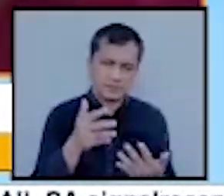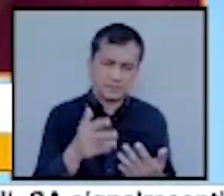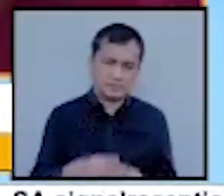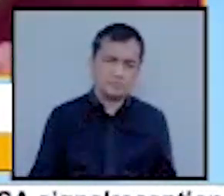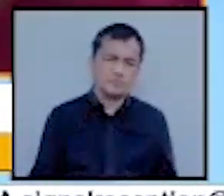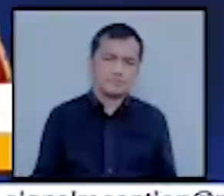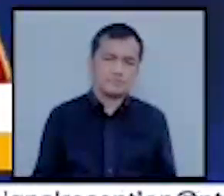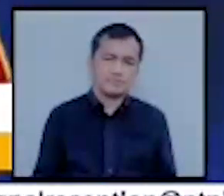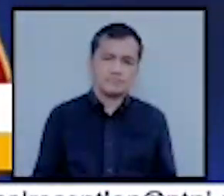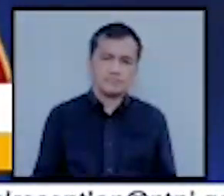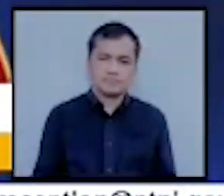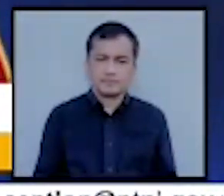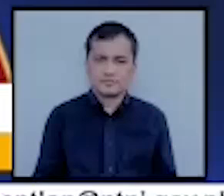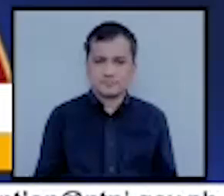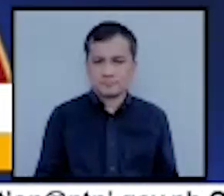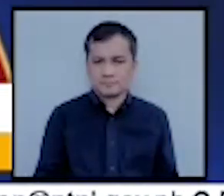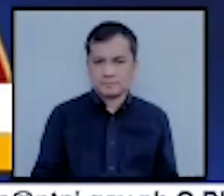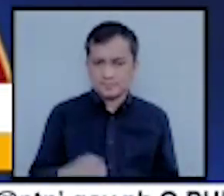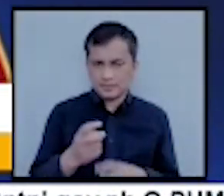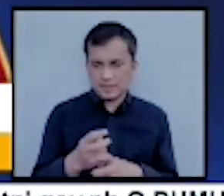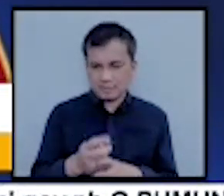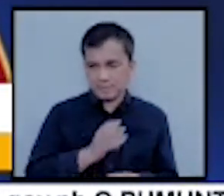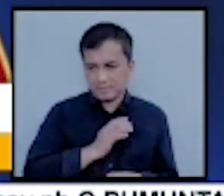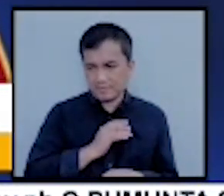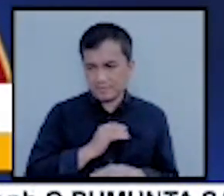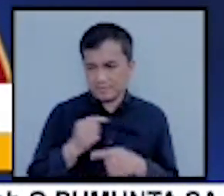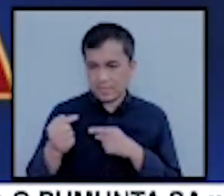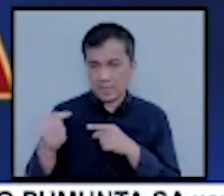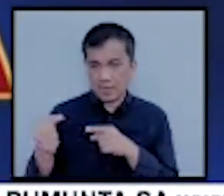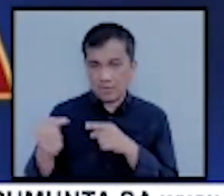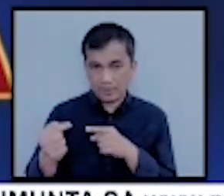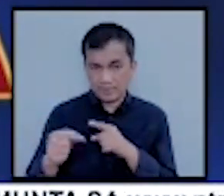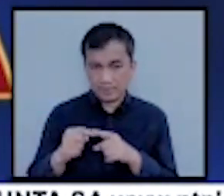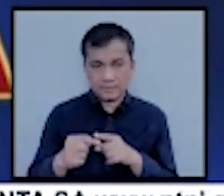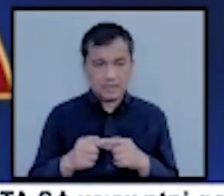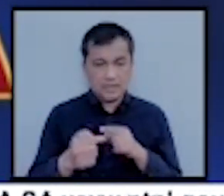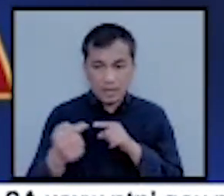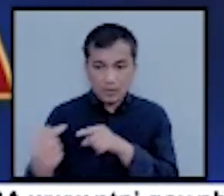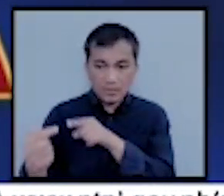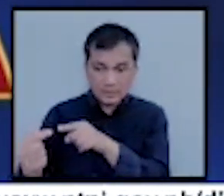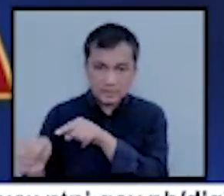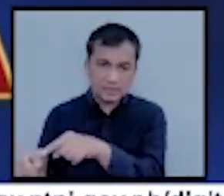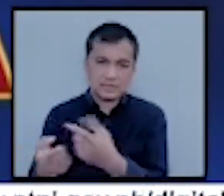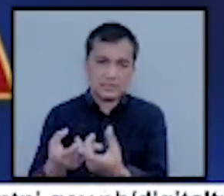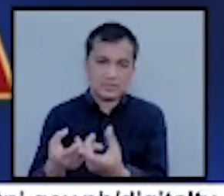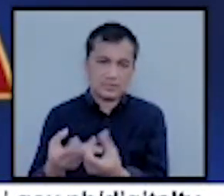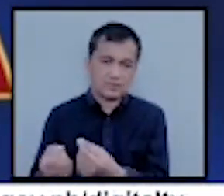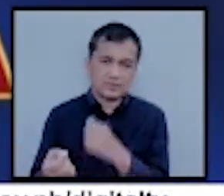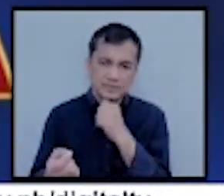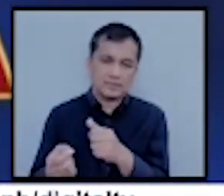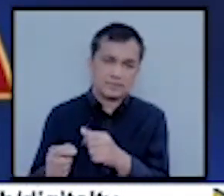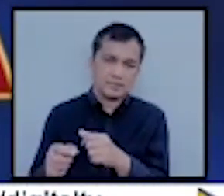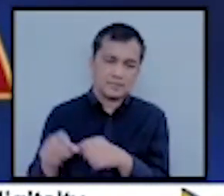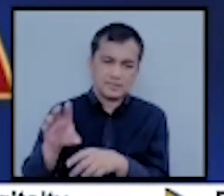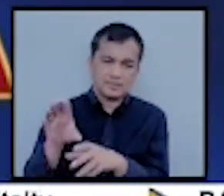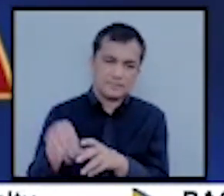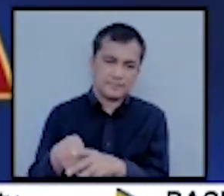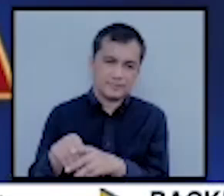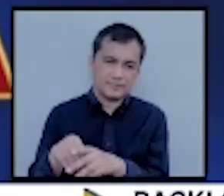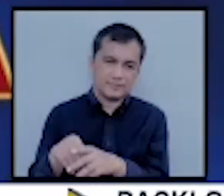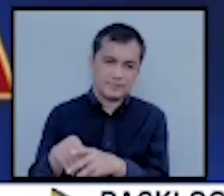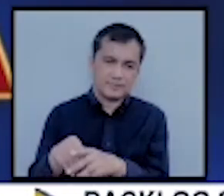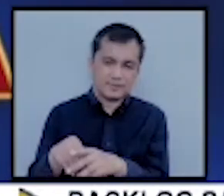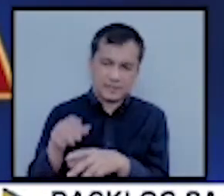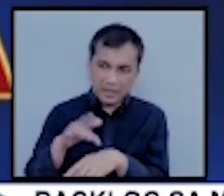pong maging mabait sa ating kaaway. Pero sana, ang awayin lang natin yung kanyang ginawa. Huwag na natin isama na wala siyang